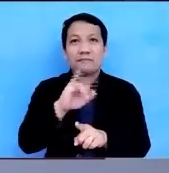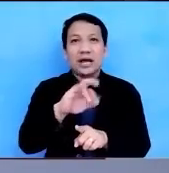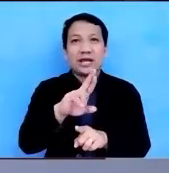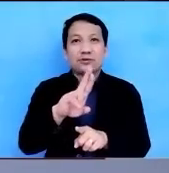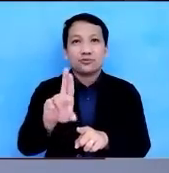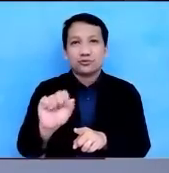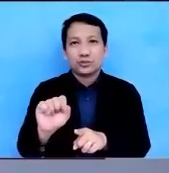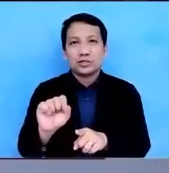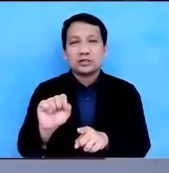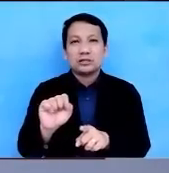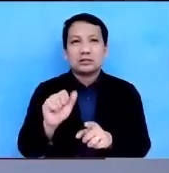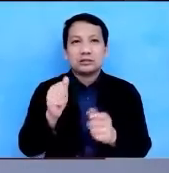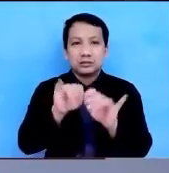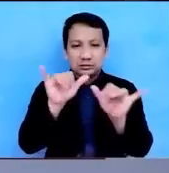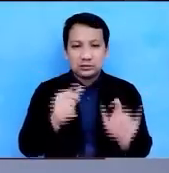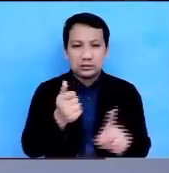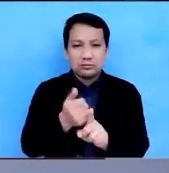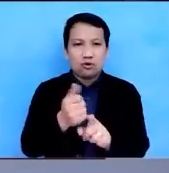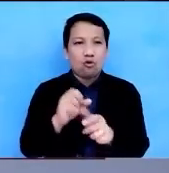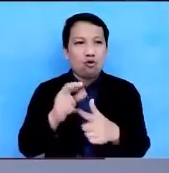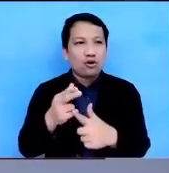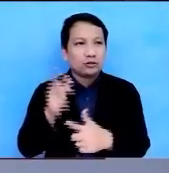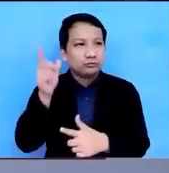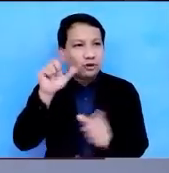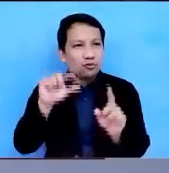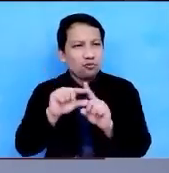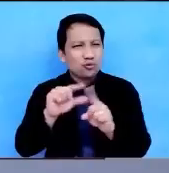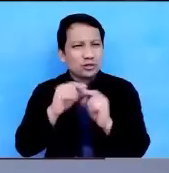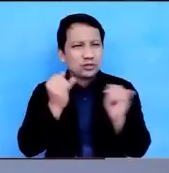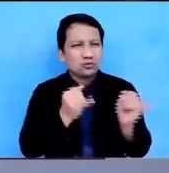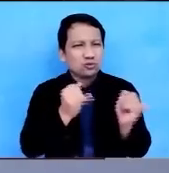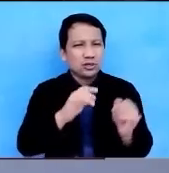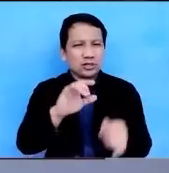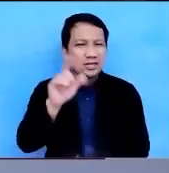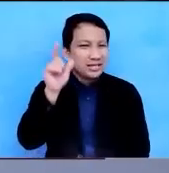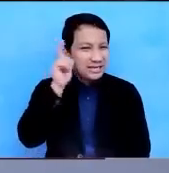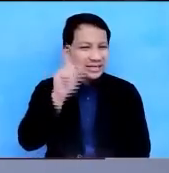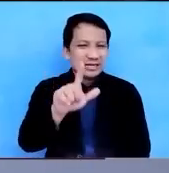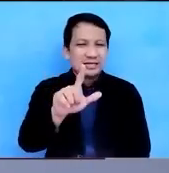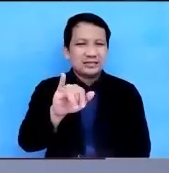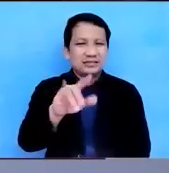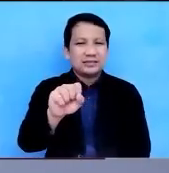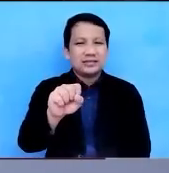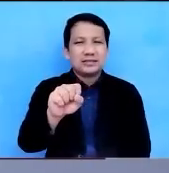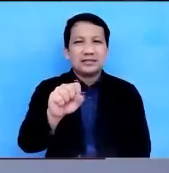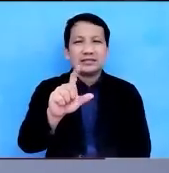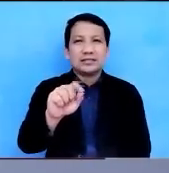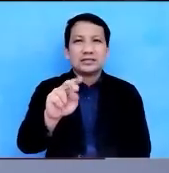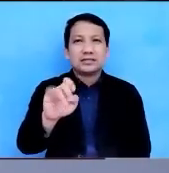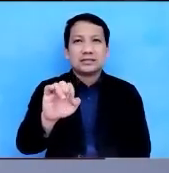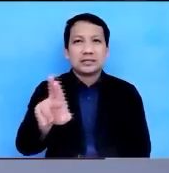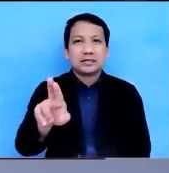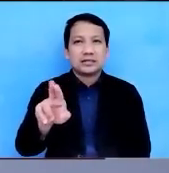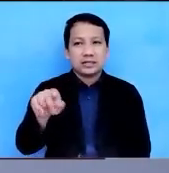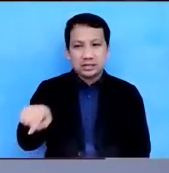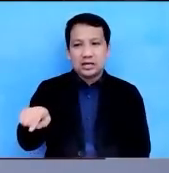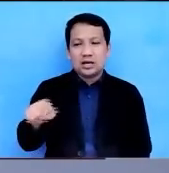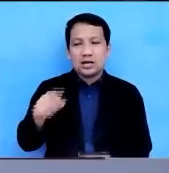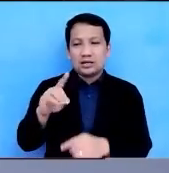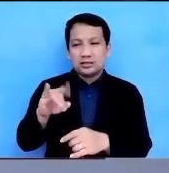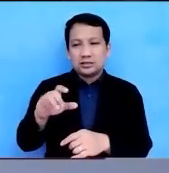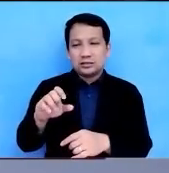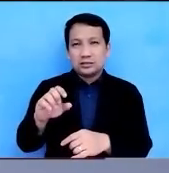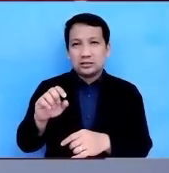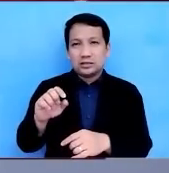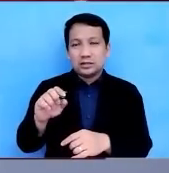Ang problema, isiniwalat ng DICT sa Senado na tali ang mga kamay nito sa paghusuri ng mga gamit ng gobyerno. Narito ang